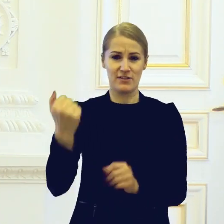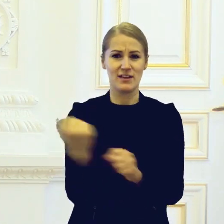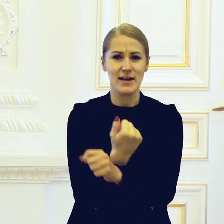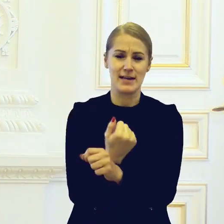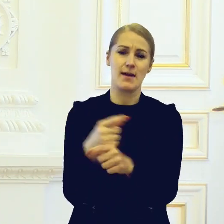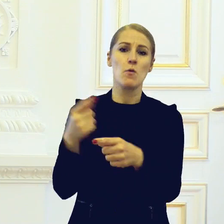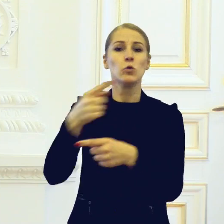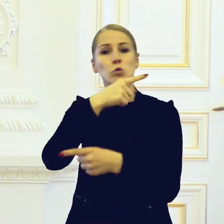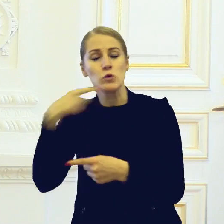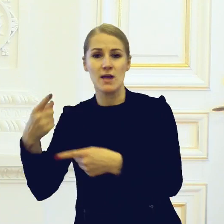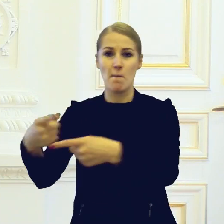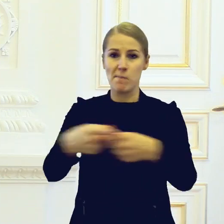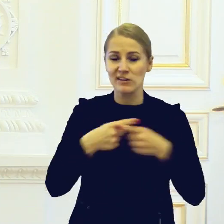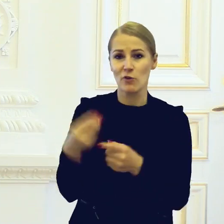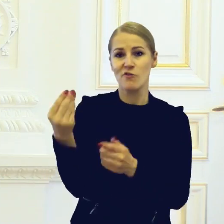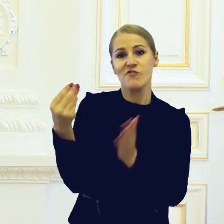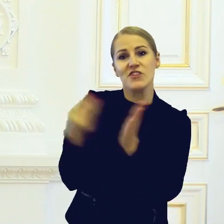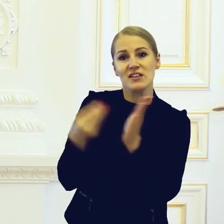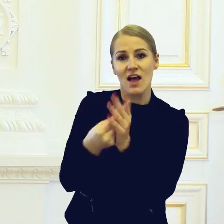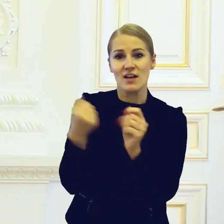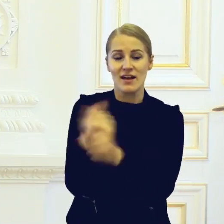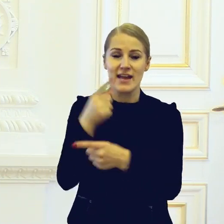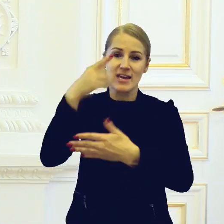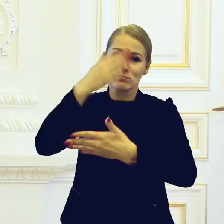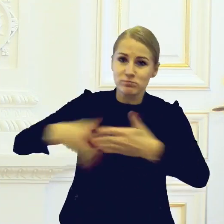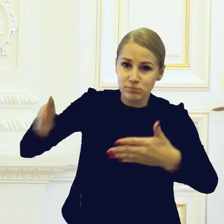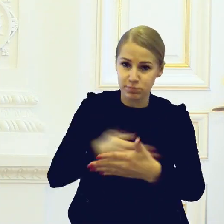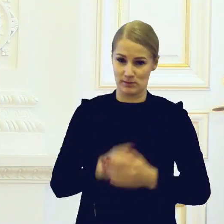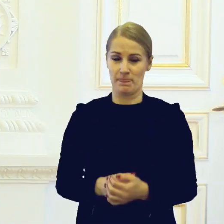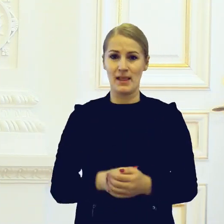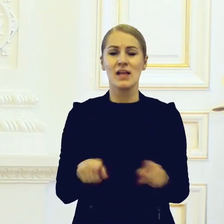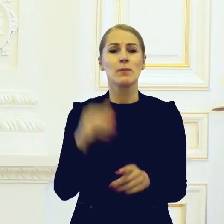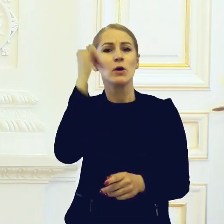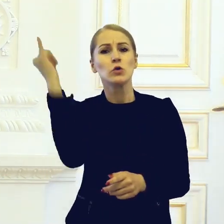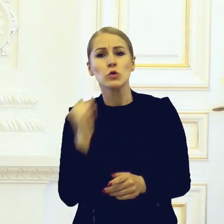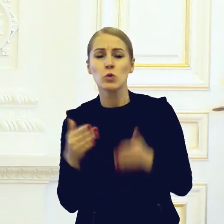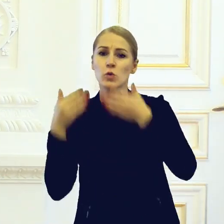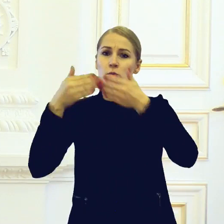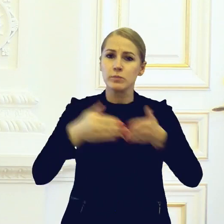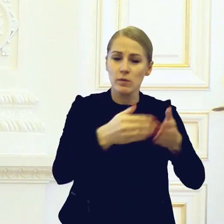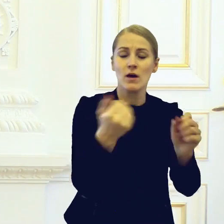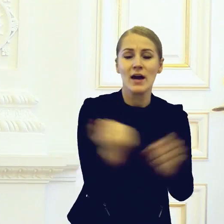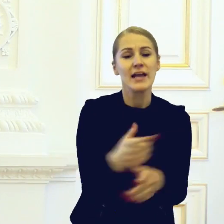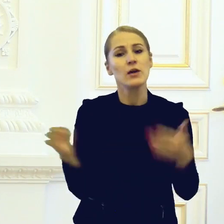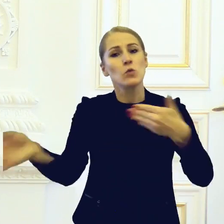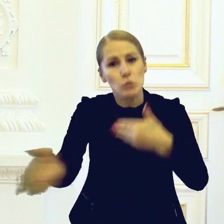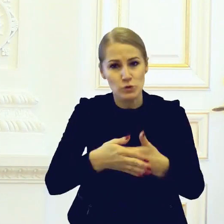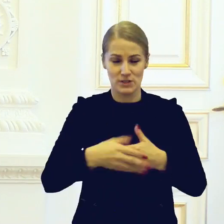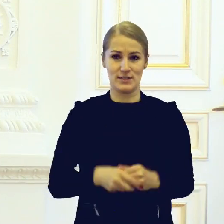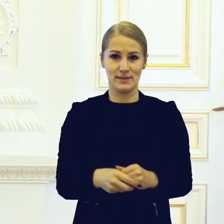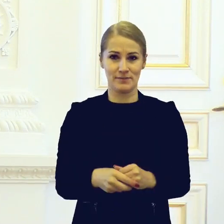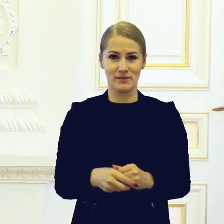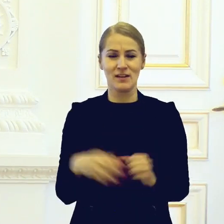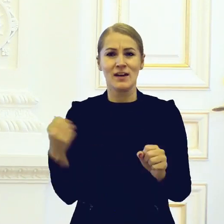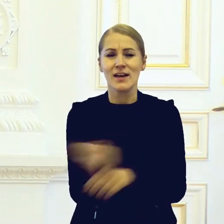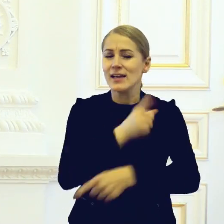ir Baltarusijos finansų institucijas. Uždaryti mūsų jūrų uostus taip, kaip uždarėme oro erdvę.